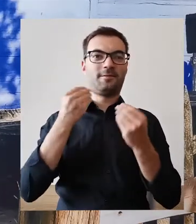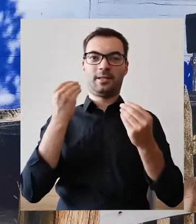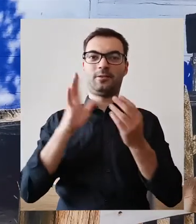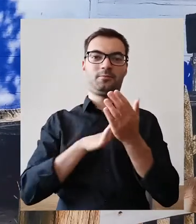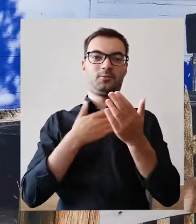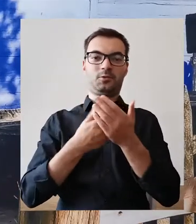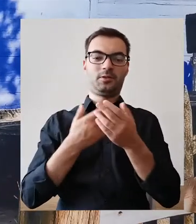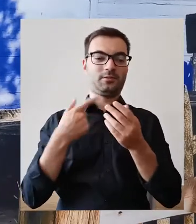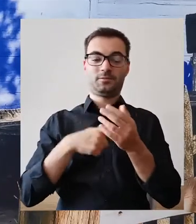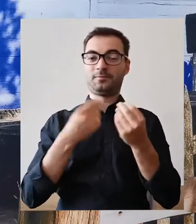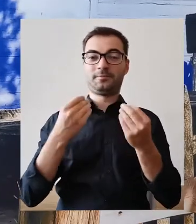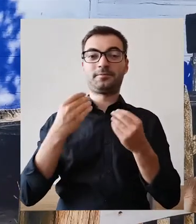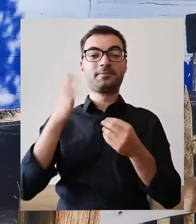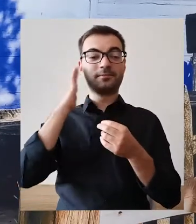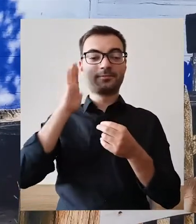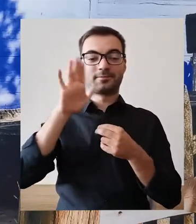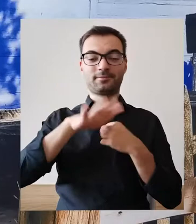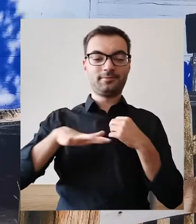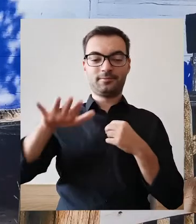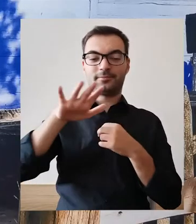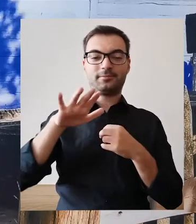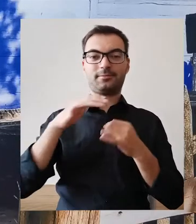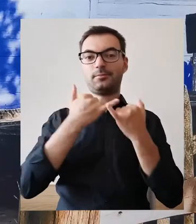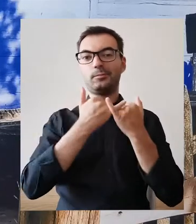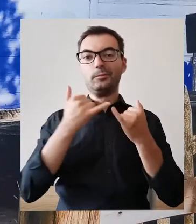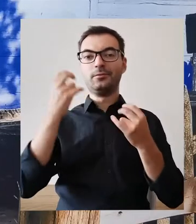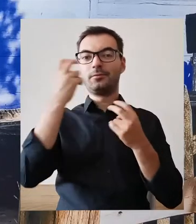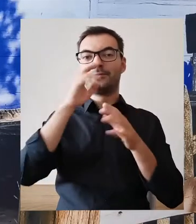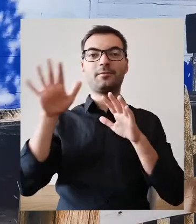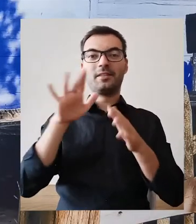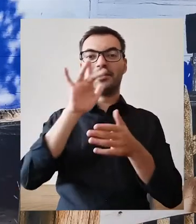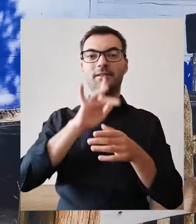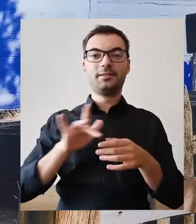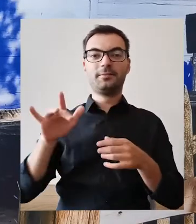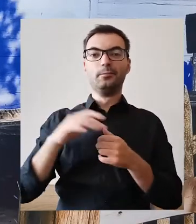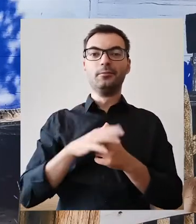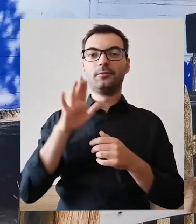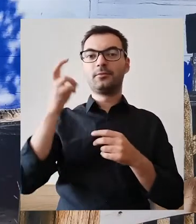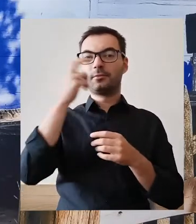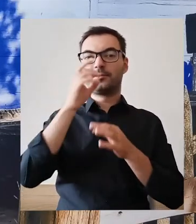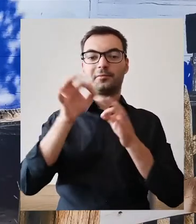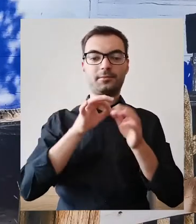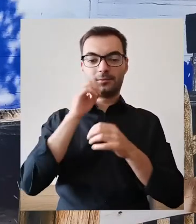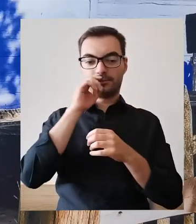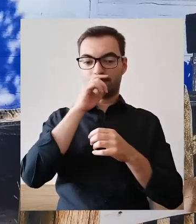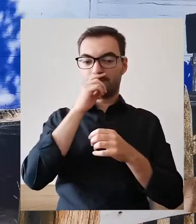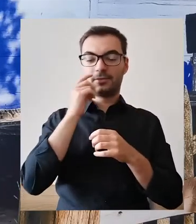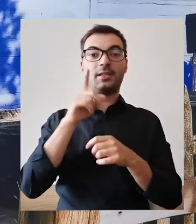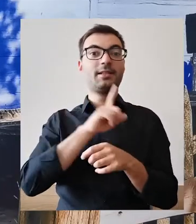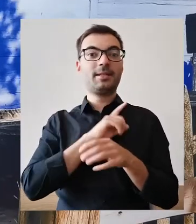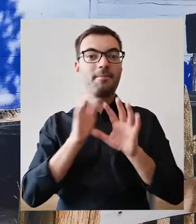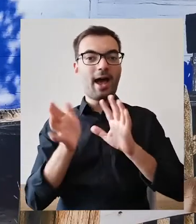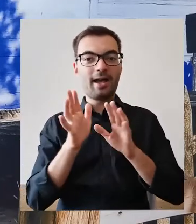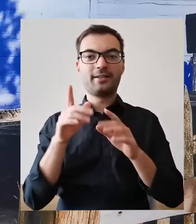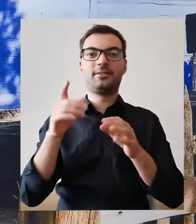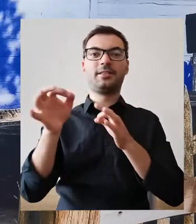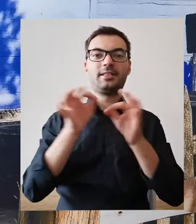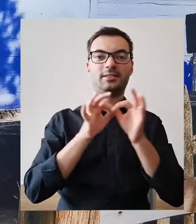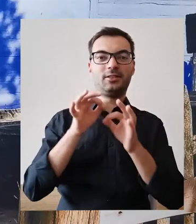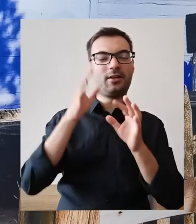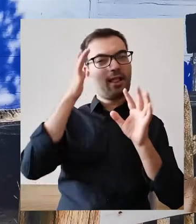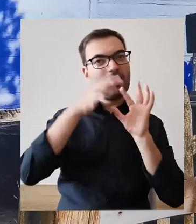jak mieszkańcy różnych ciekawych miejscowości z ciekawymi historiami dbają właśnie o te